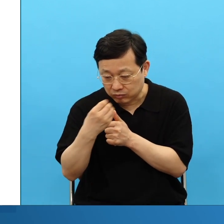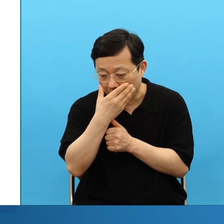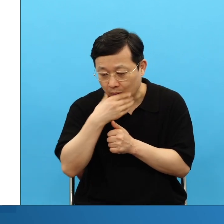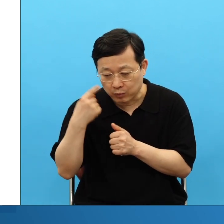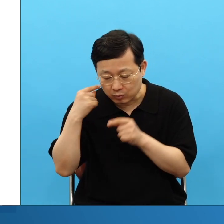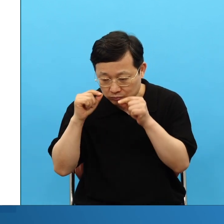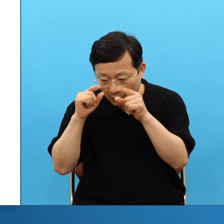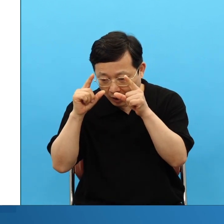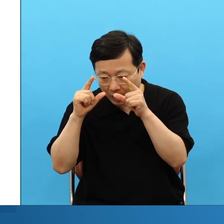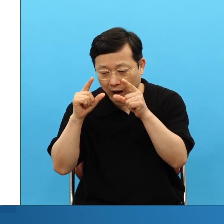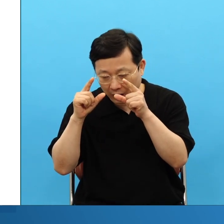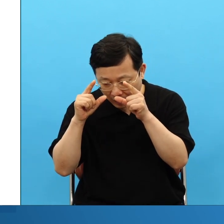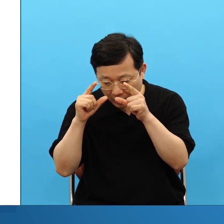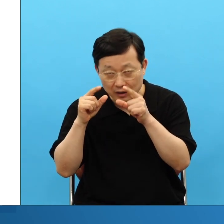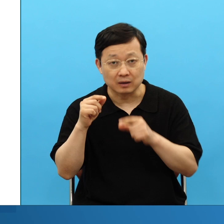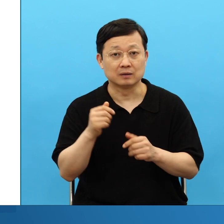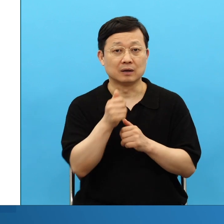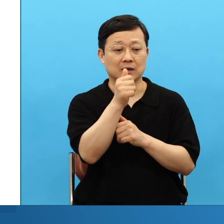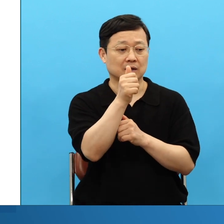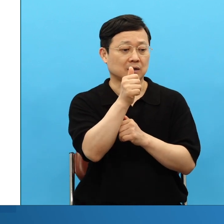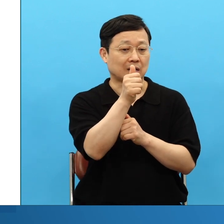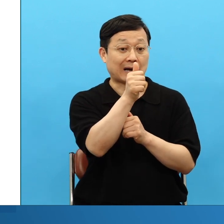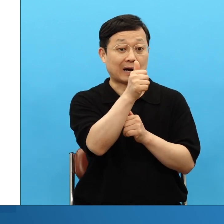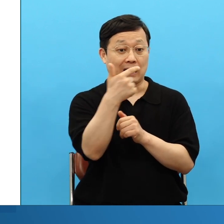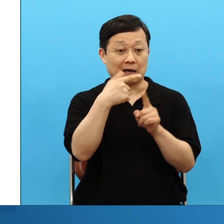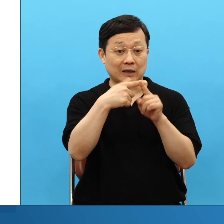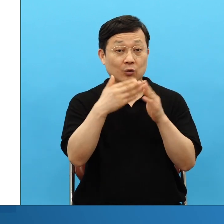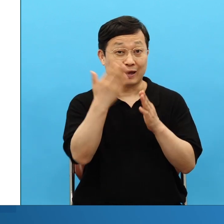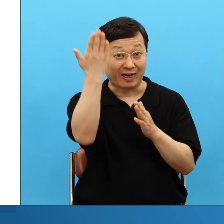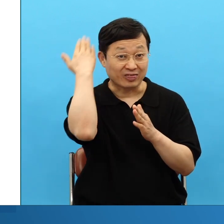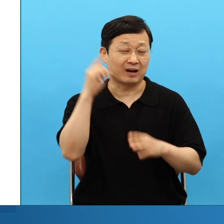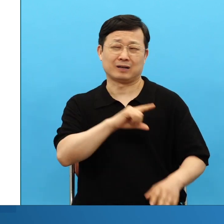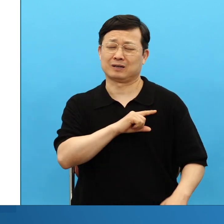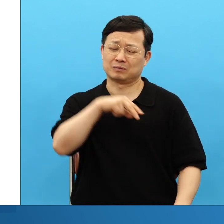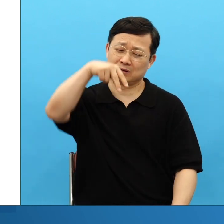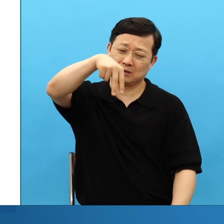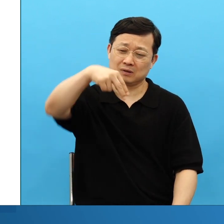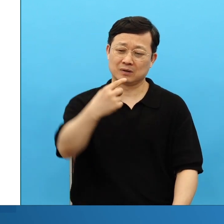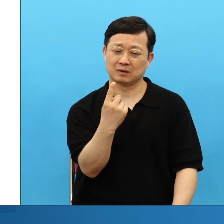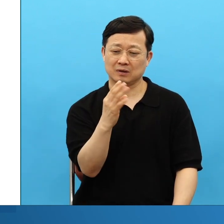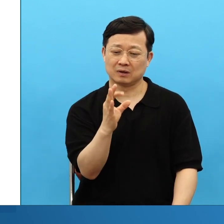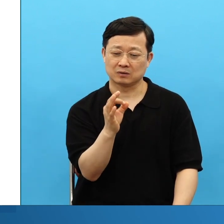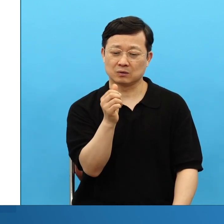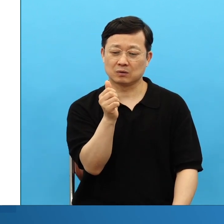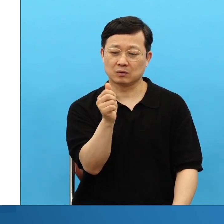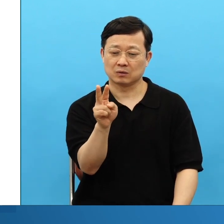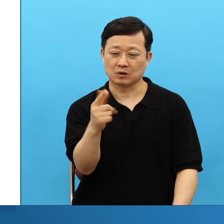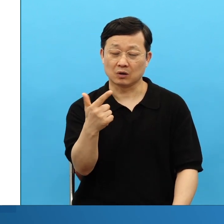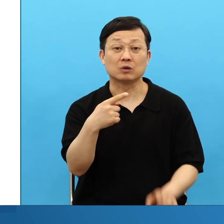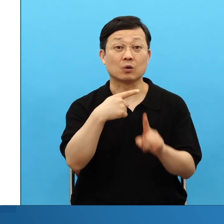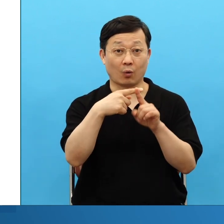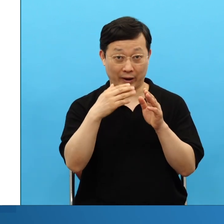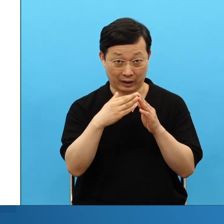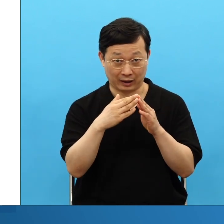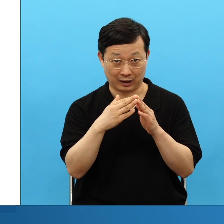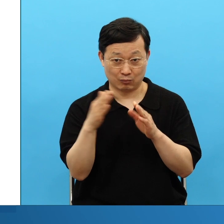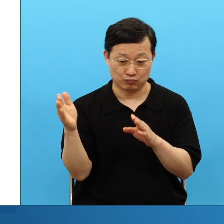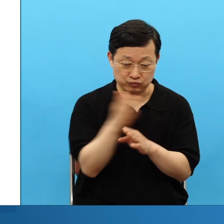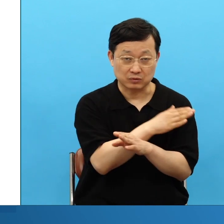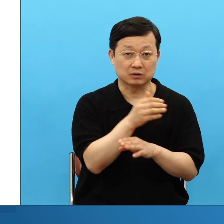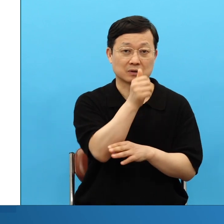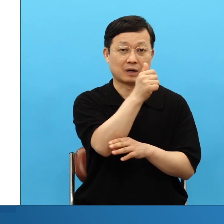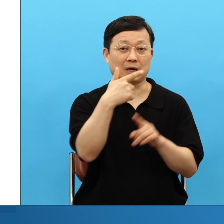그래서 송현교회 한 30년 가까이 됐습니다. 와서 하나교회까지